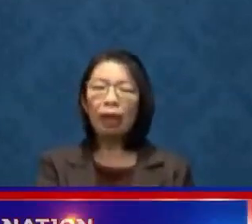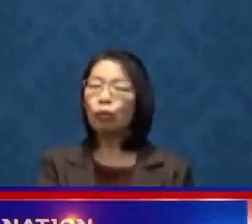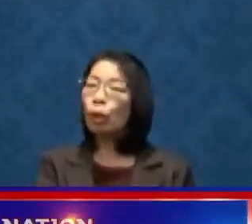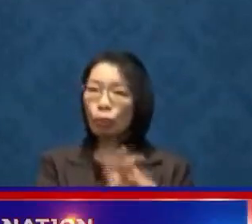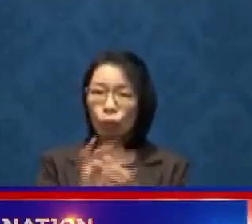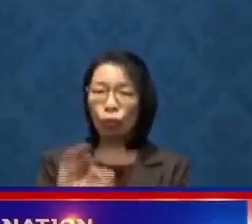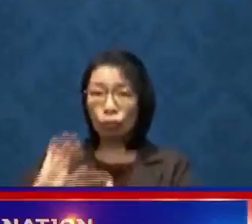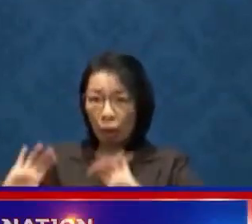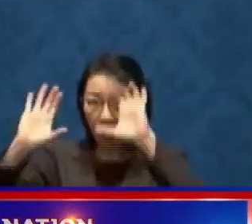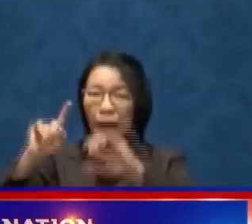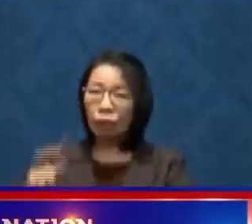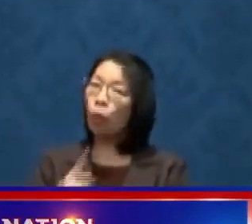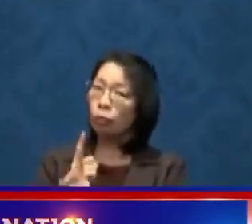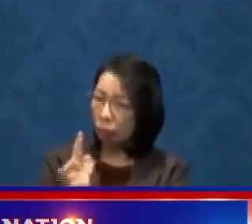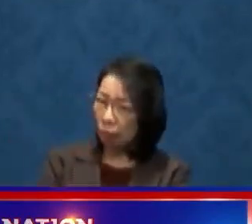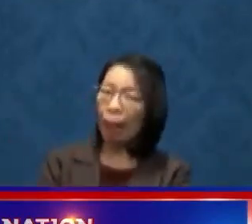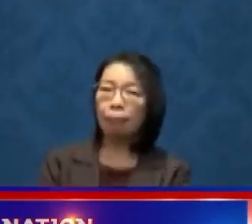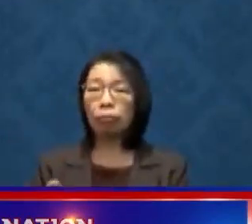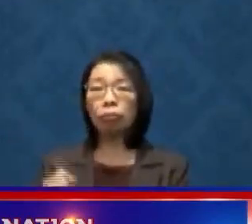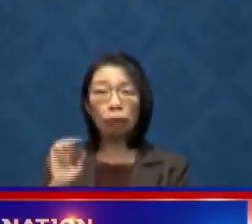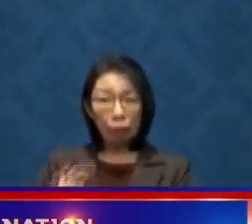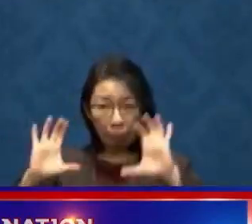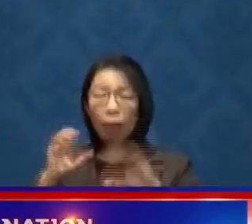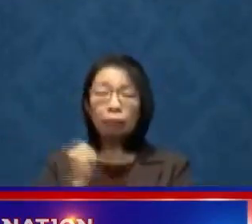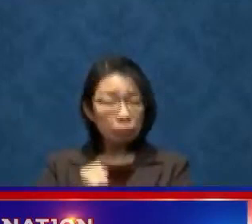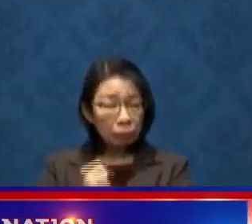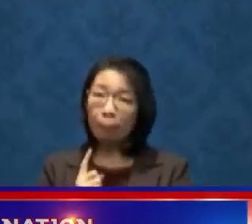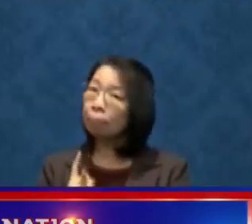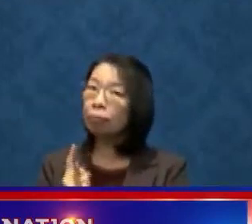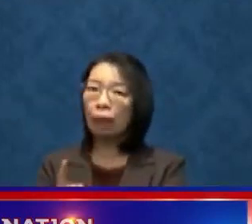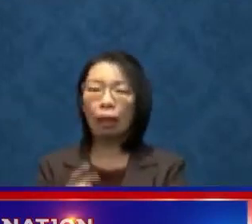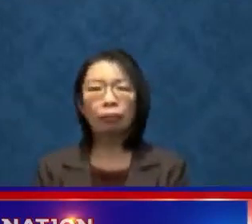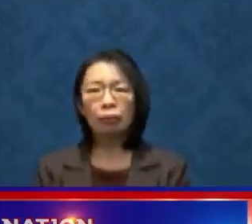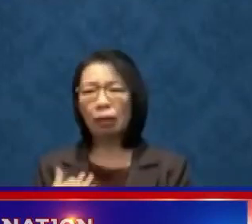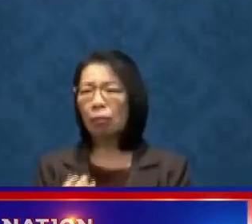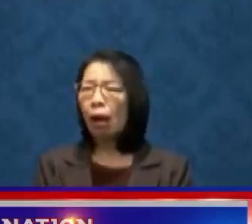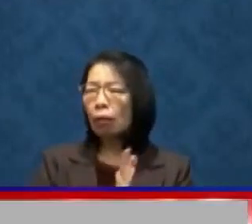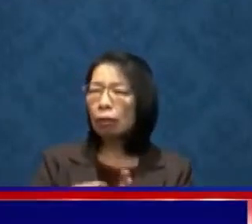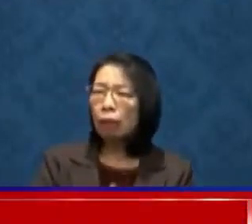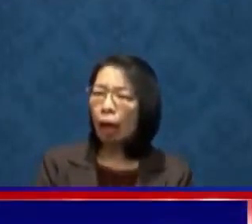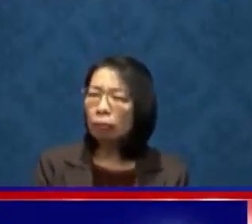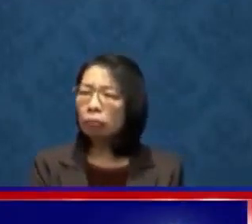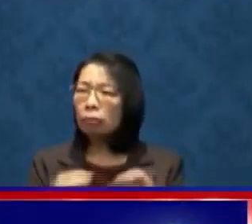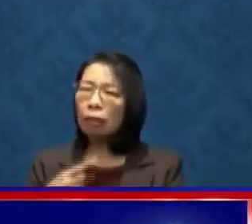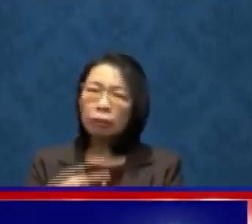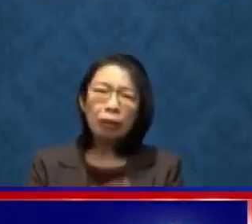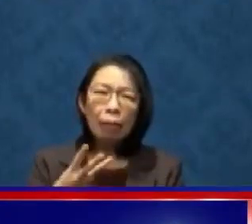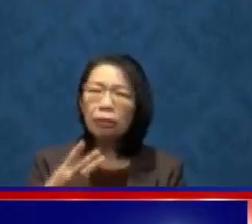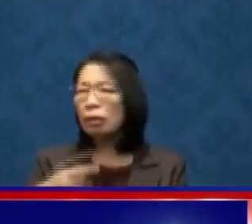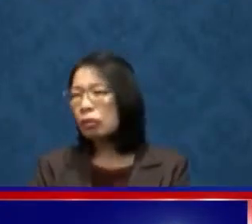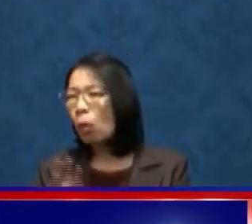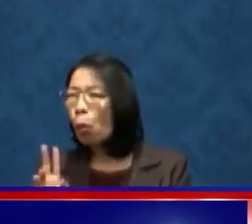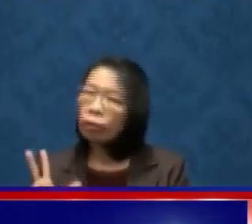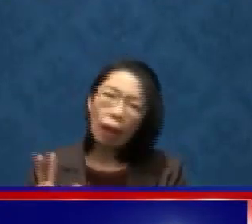ดำเนินการตามกฎหมายที่พรบออกไปดังนั้นจะมาอ้างว่า 3เดือน 6เดือน 8เดือนอ้างไม่ได้